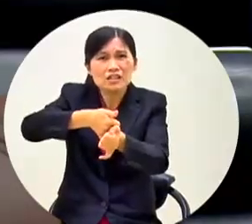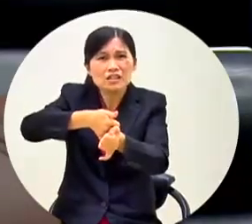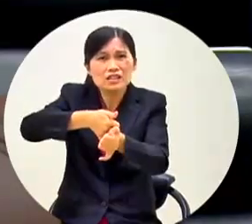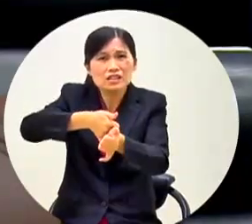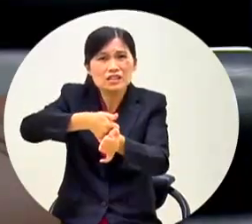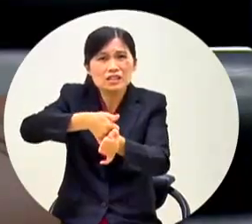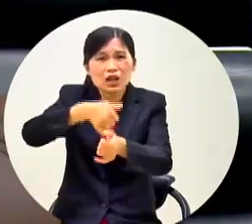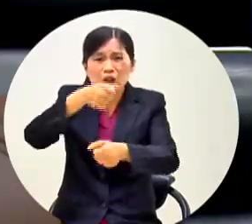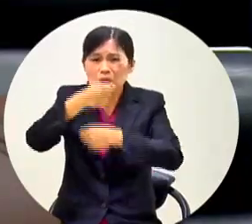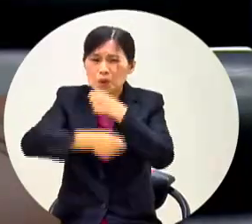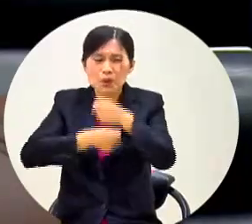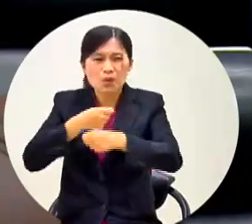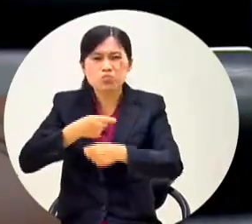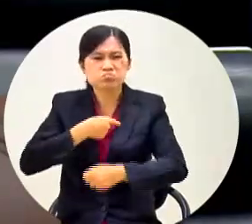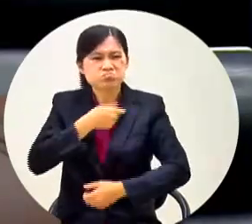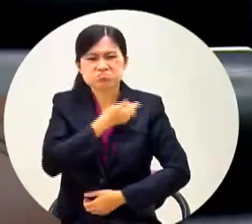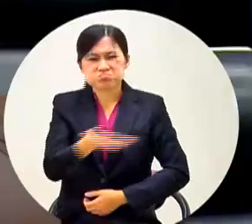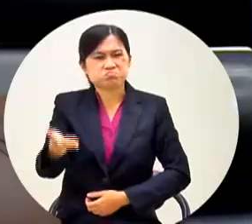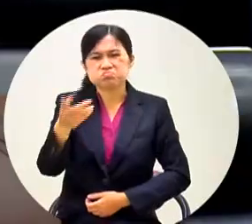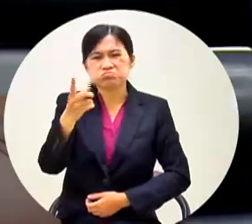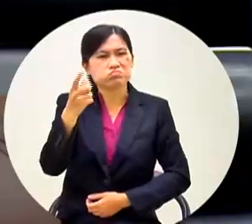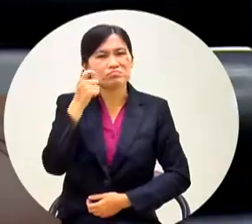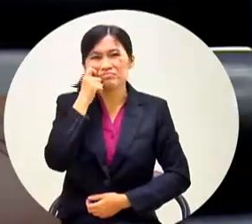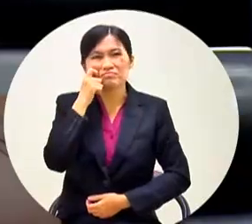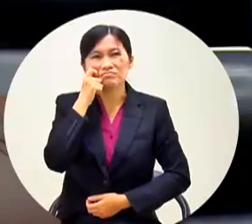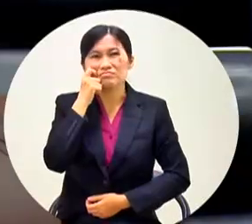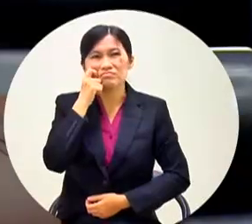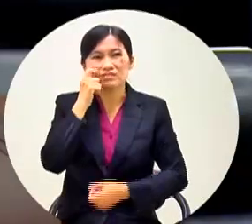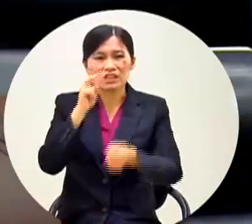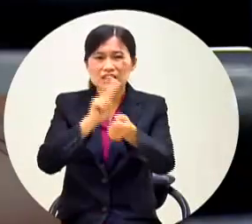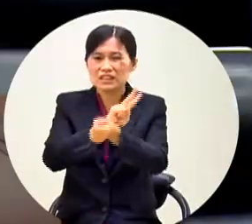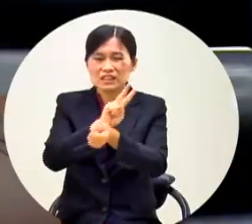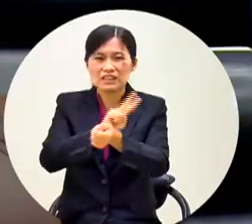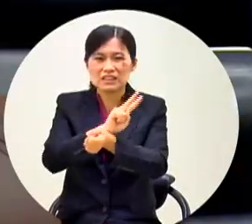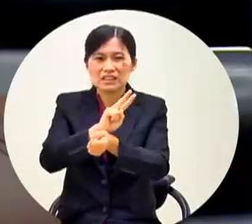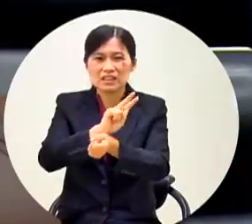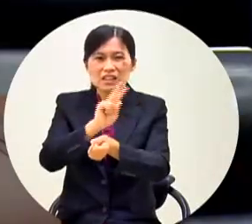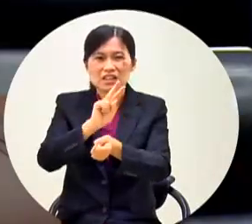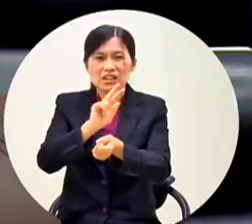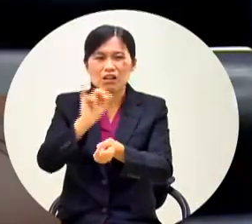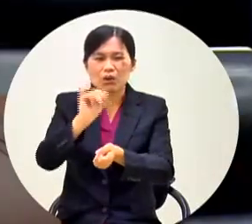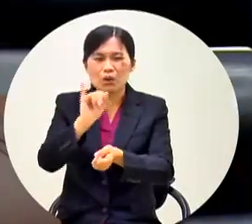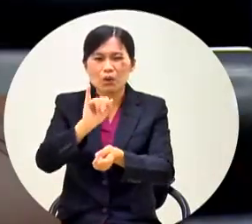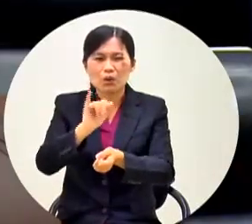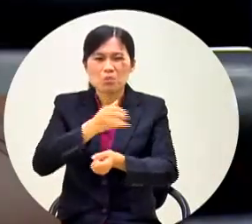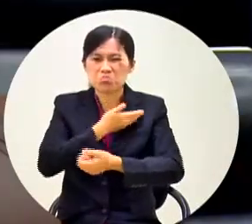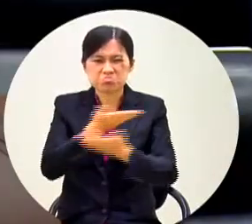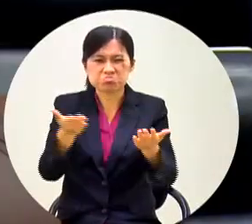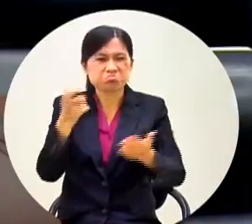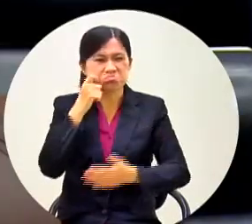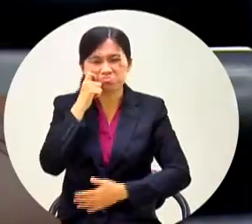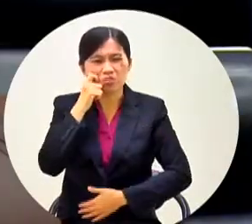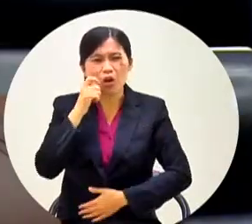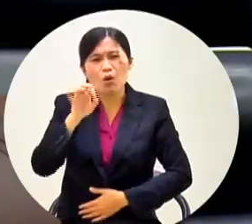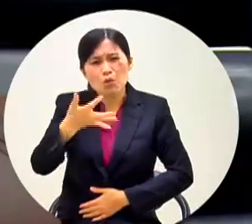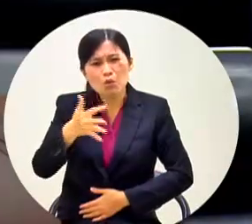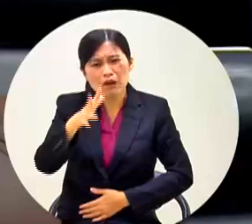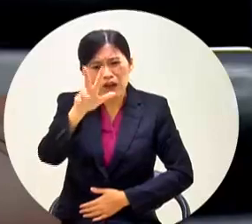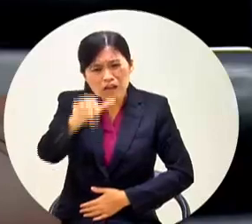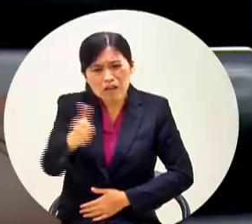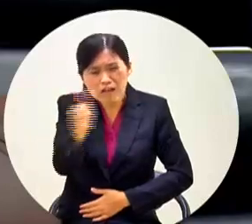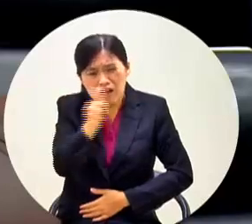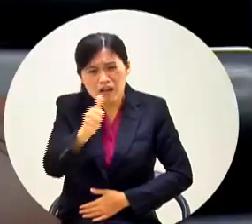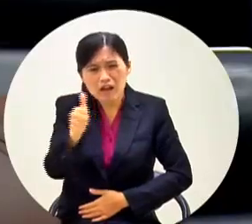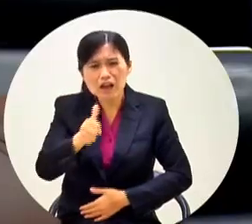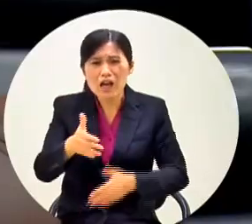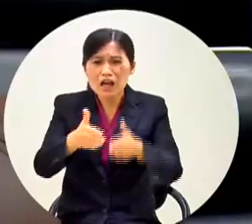婉容到现在都一直没有办法原谅。为什么国民党的刘德林议员要用手背锁住